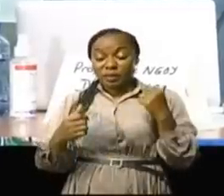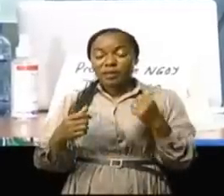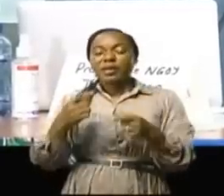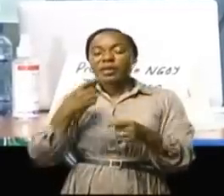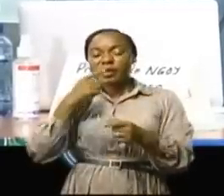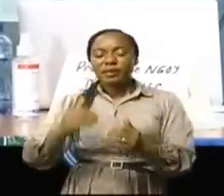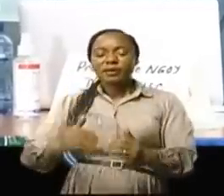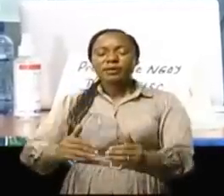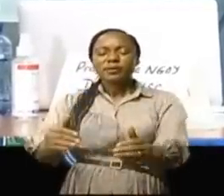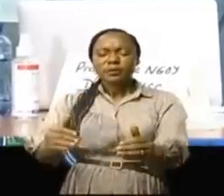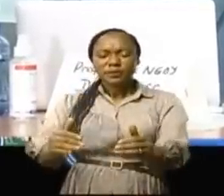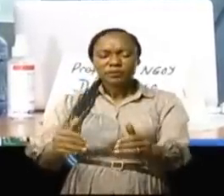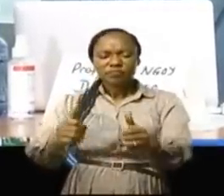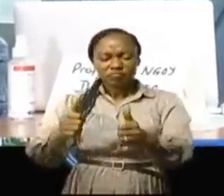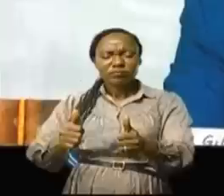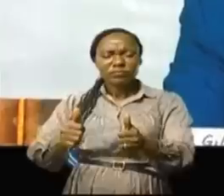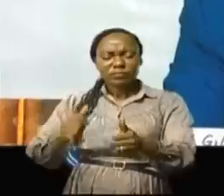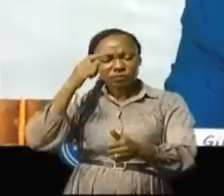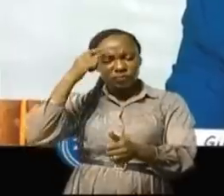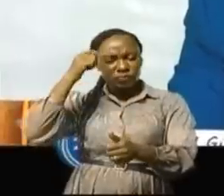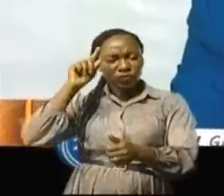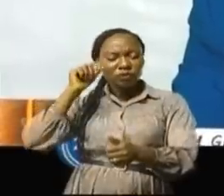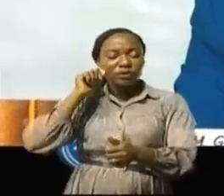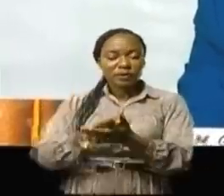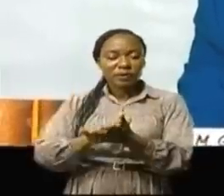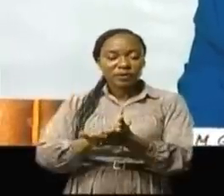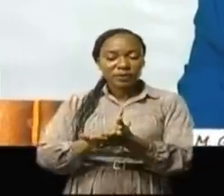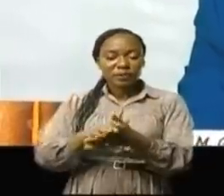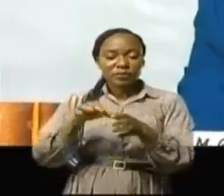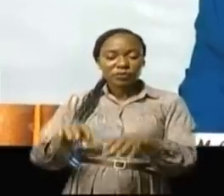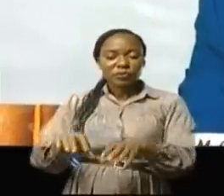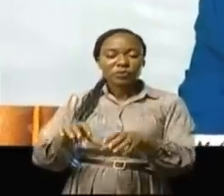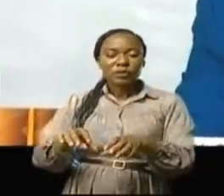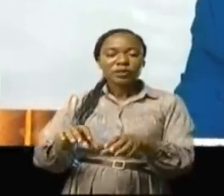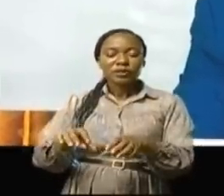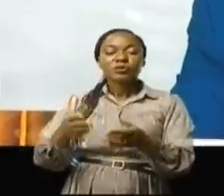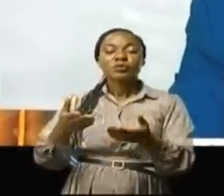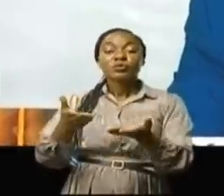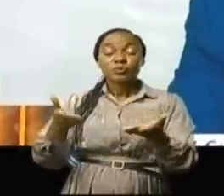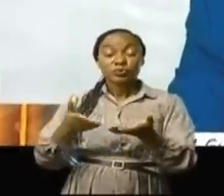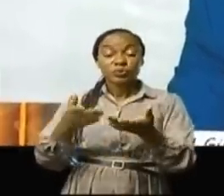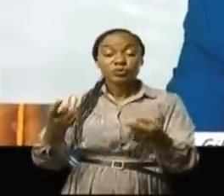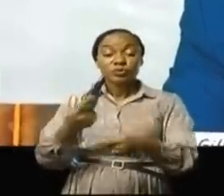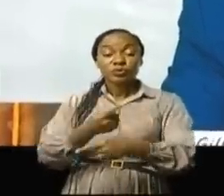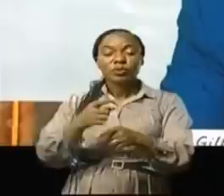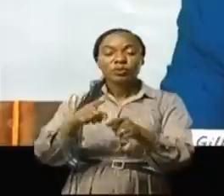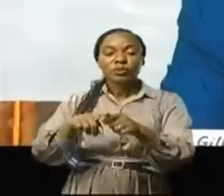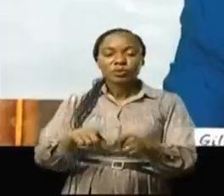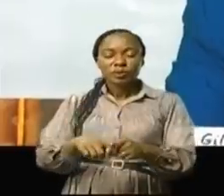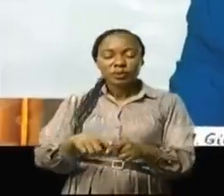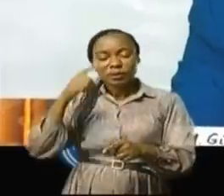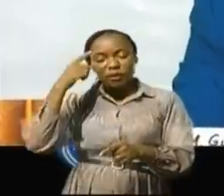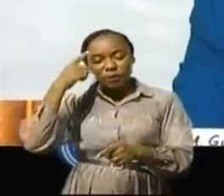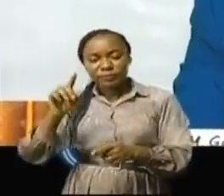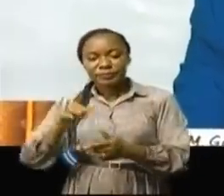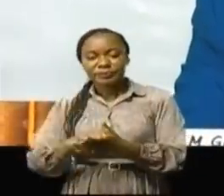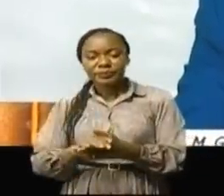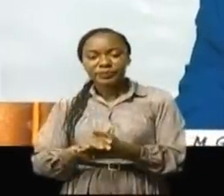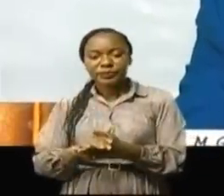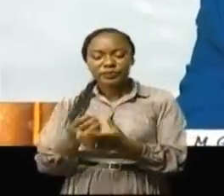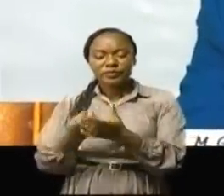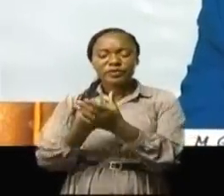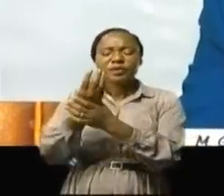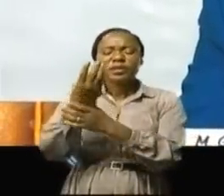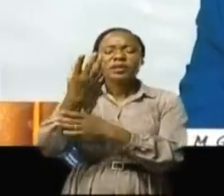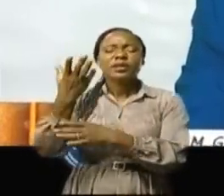situation de la femme congolaise aujourd'hui. Gilbert Kamba, quant à lui, pense que notre potentialité économique est la vraie menace à